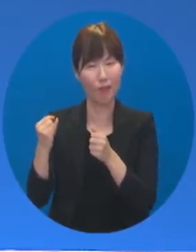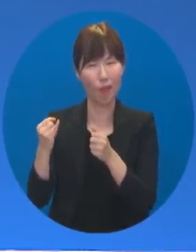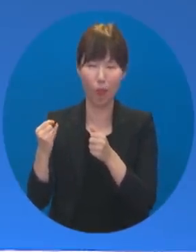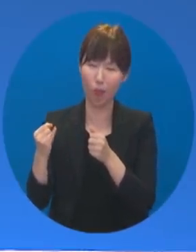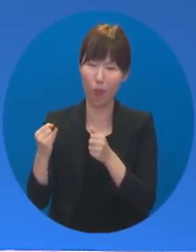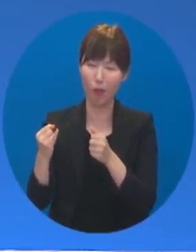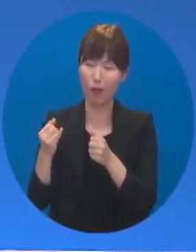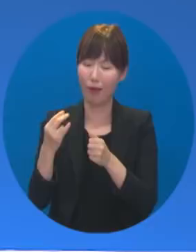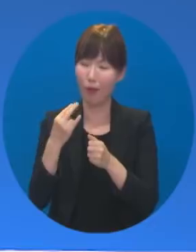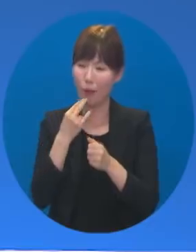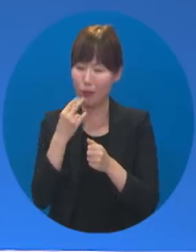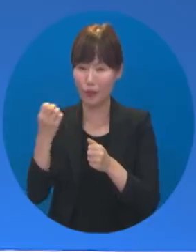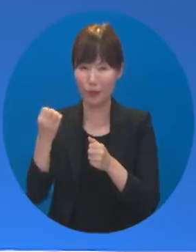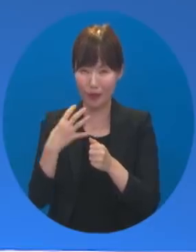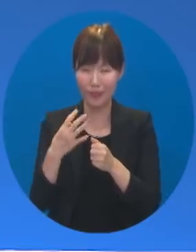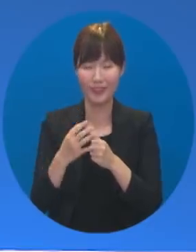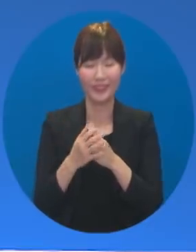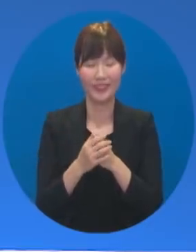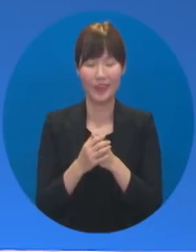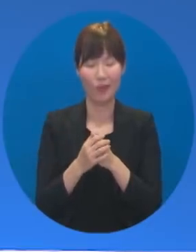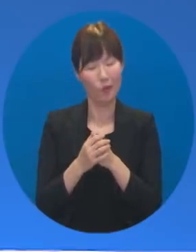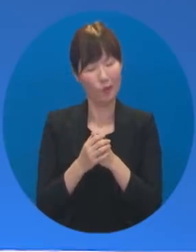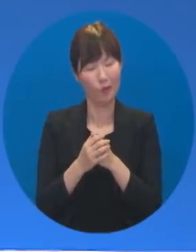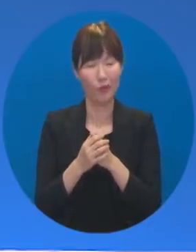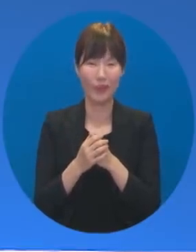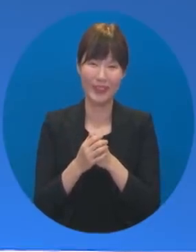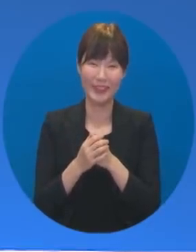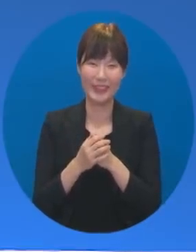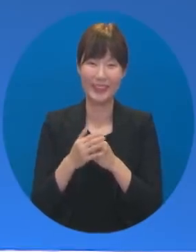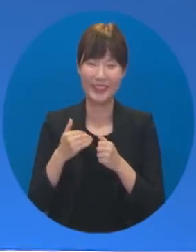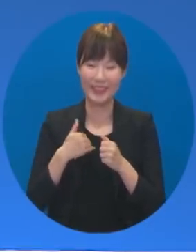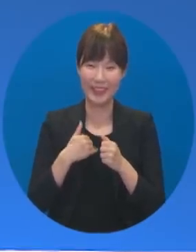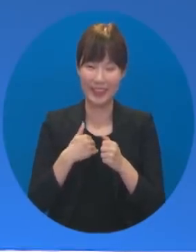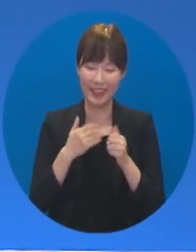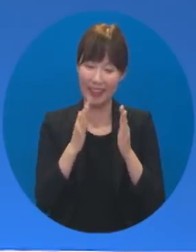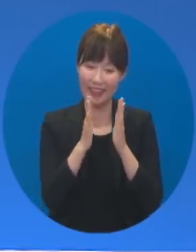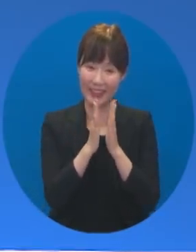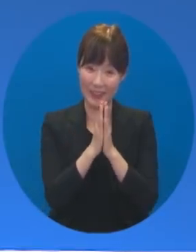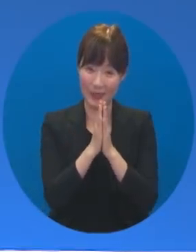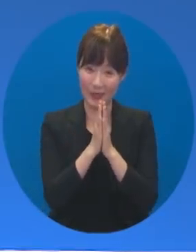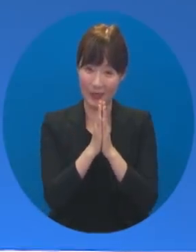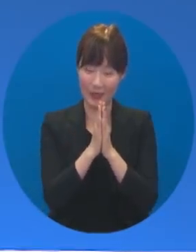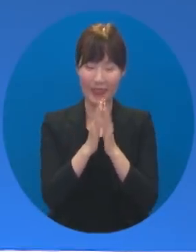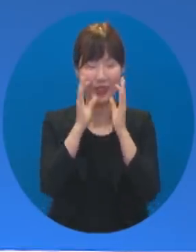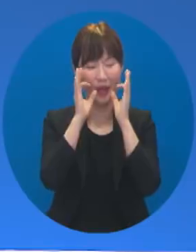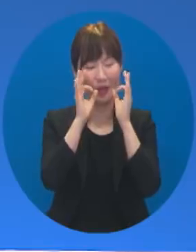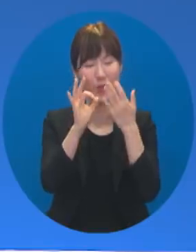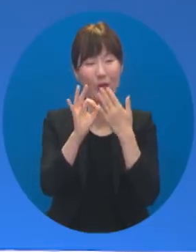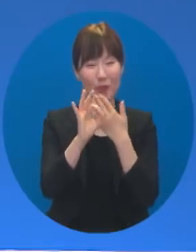제가 아내한테 기도를 하다 보면 또 회개할 것이 생각날 거야